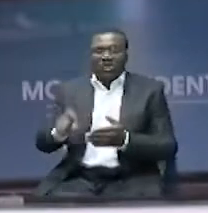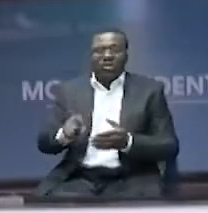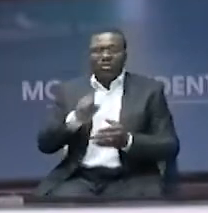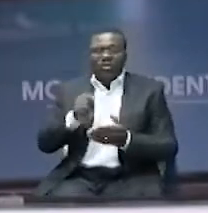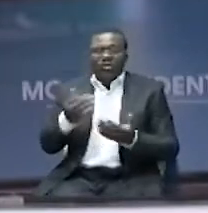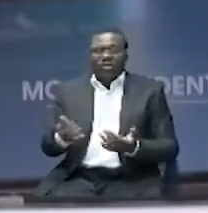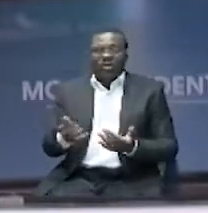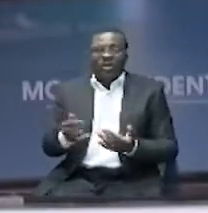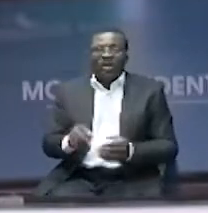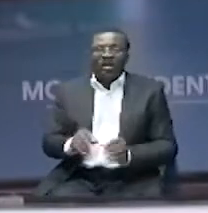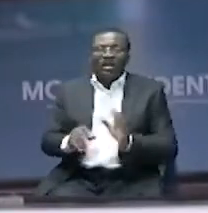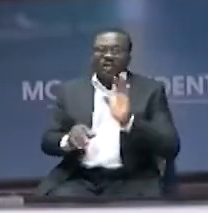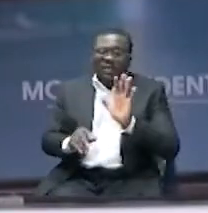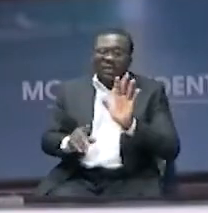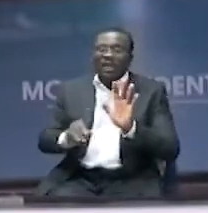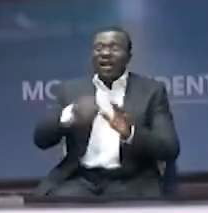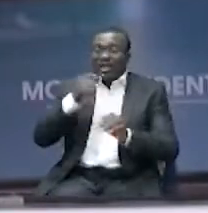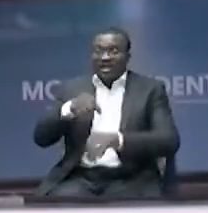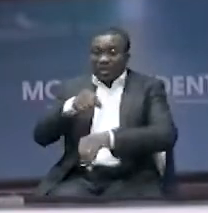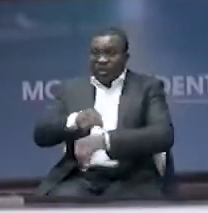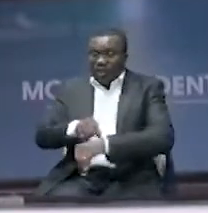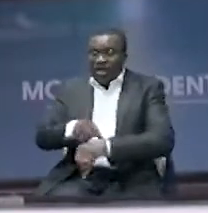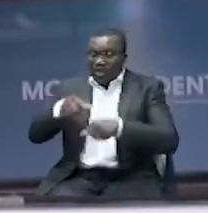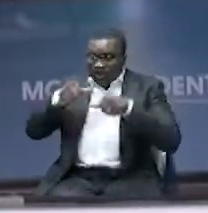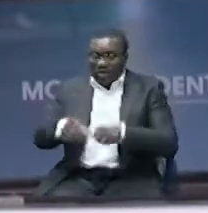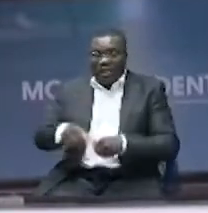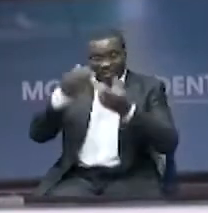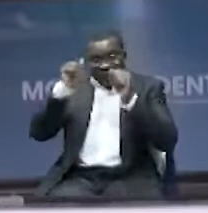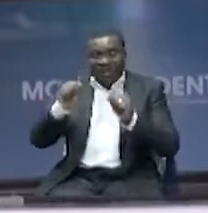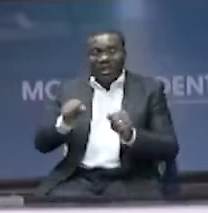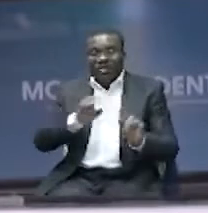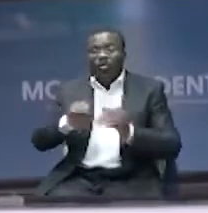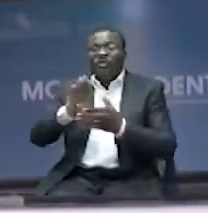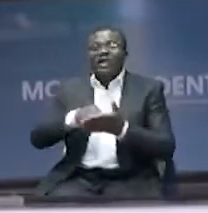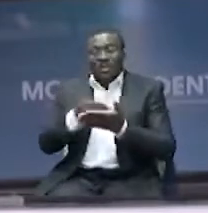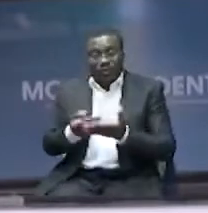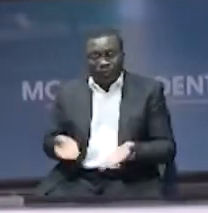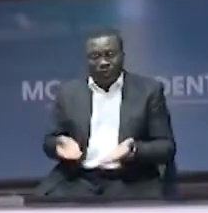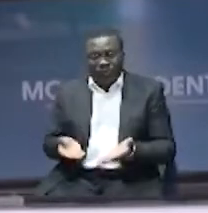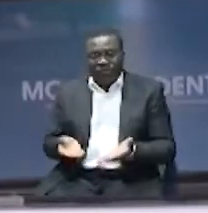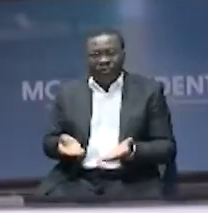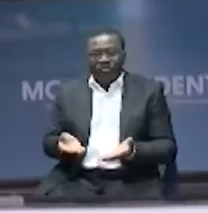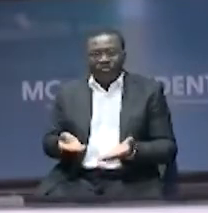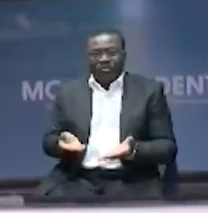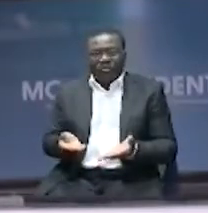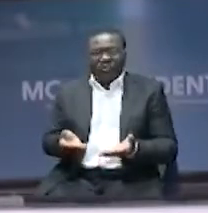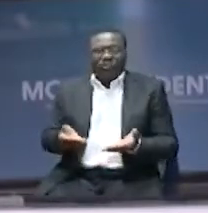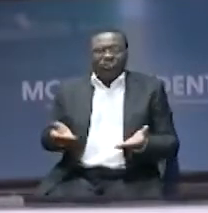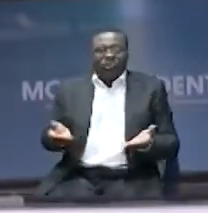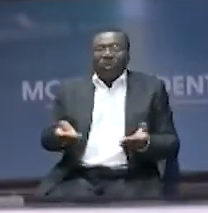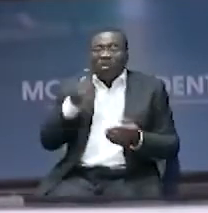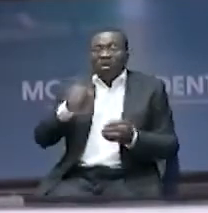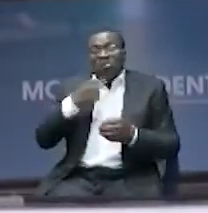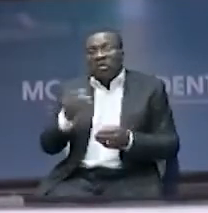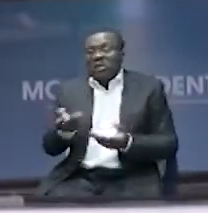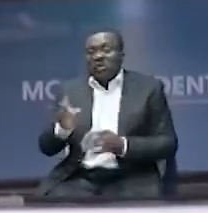actuelle, c'est 5 ans qui est le mandat, qui est la durée du mandat pour faire ses preuves. Alors, faisons cette concession. On peut porter le mandat à 6